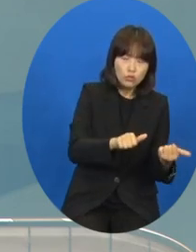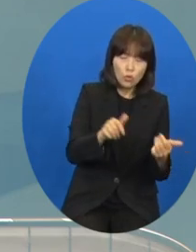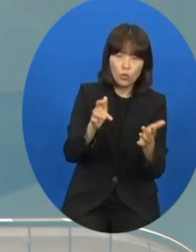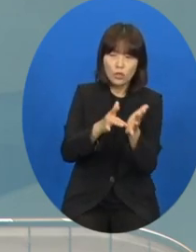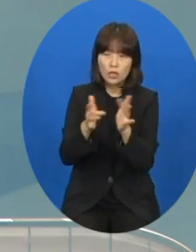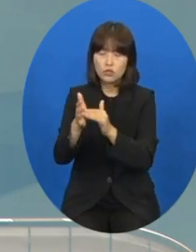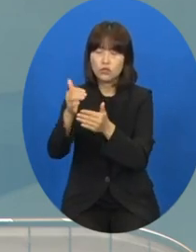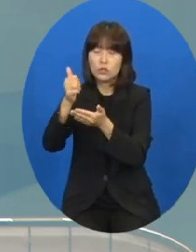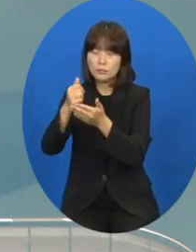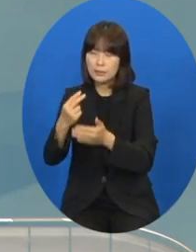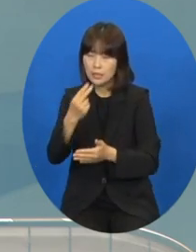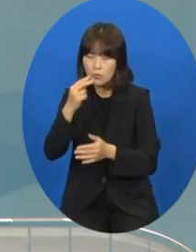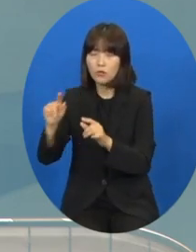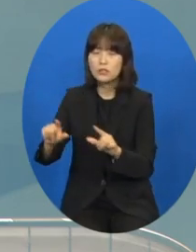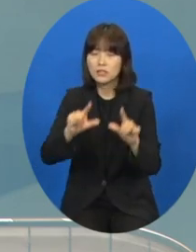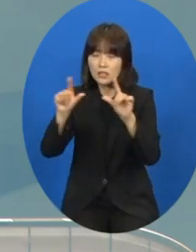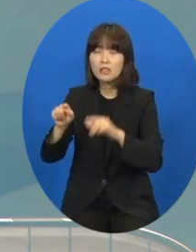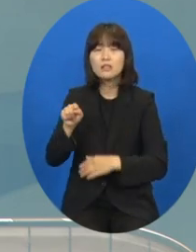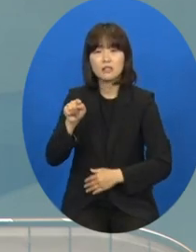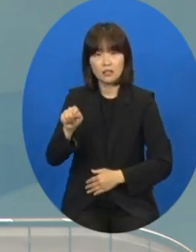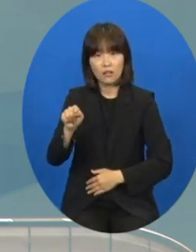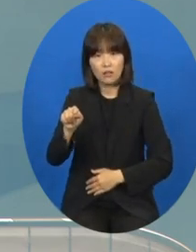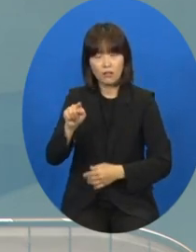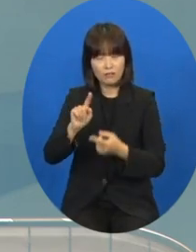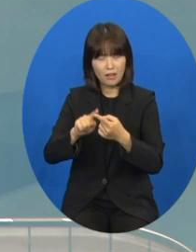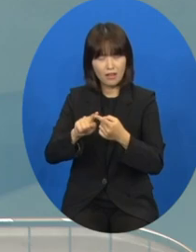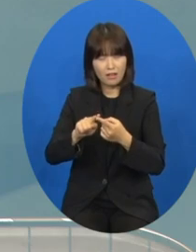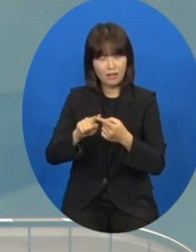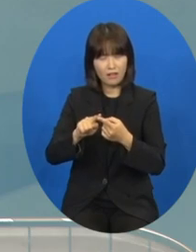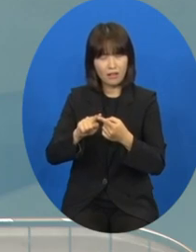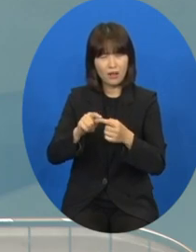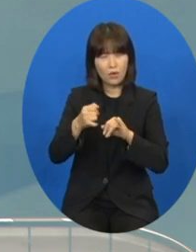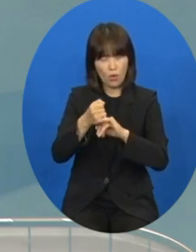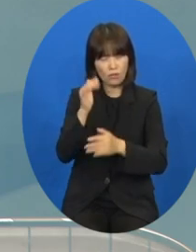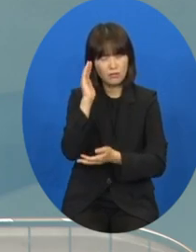것인데 그걸 전하지 않을 수가 없었어요.